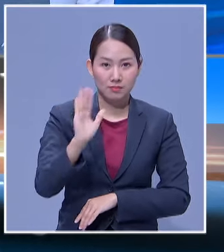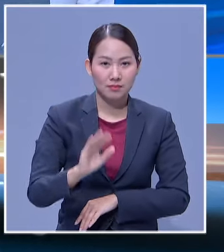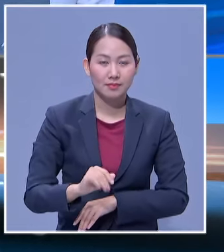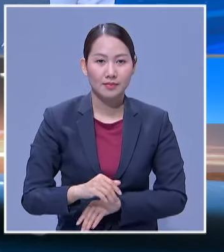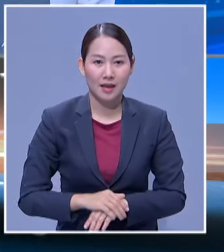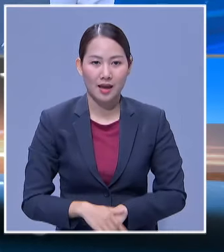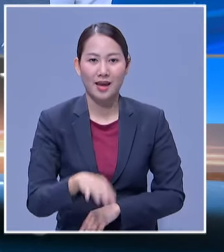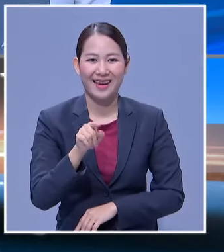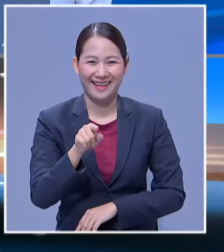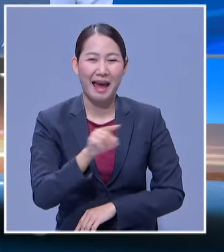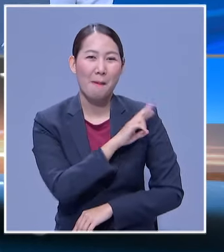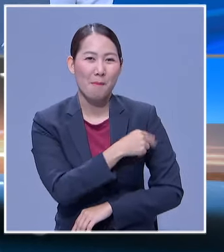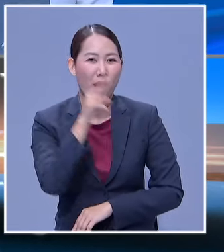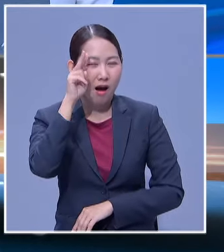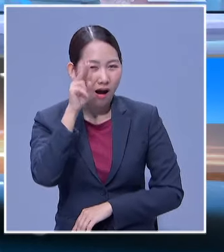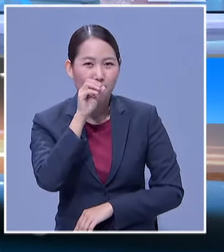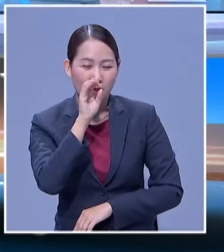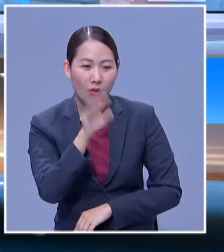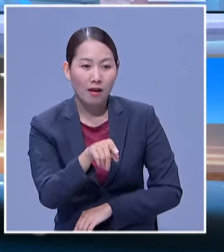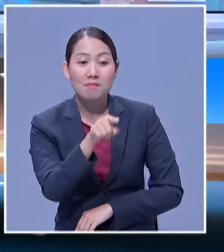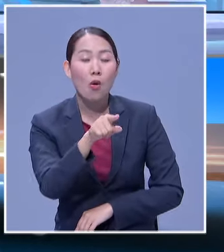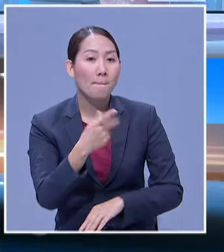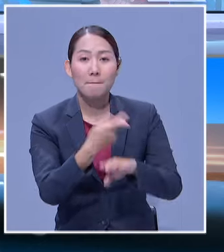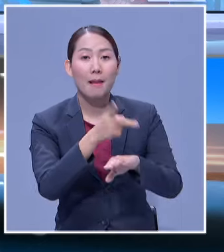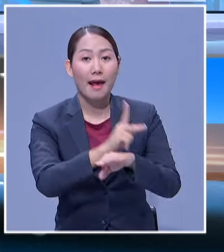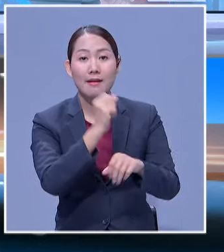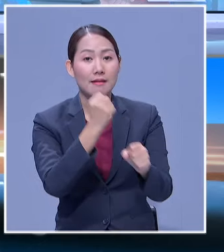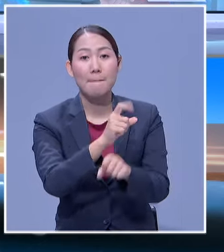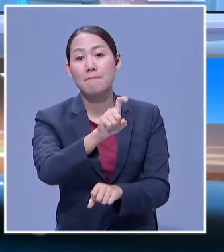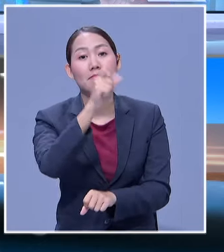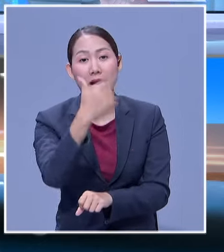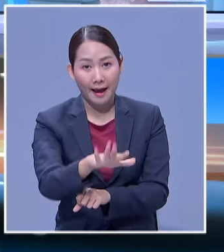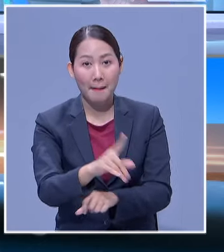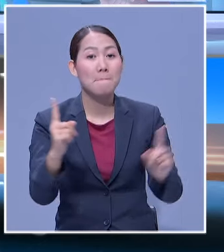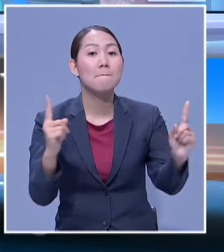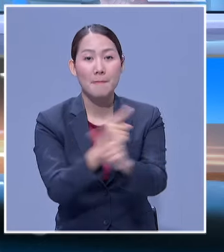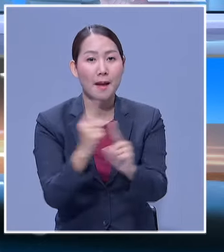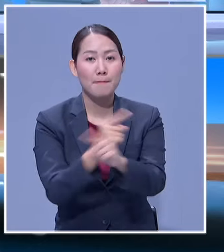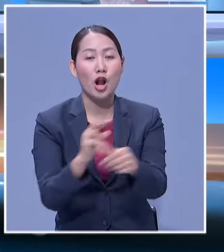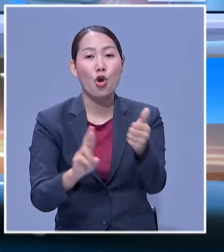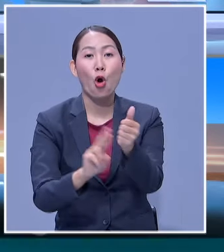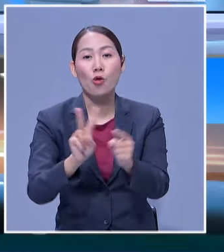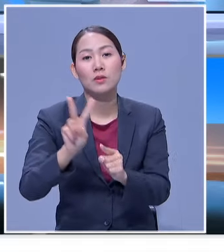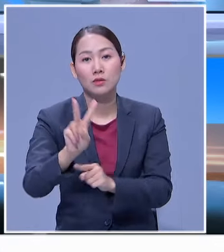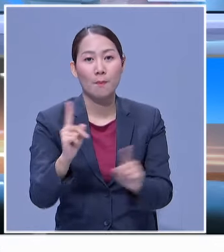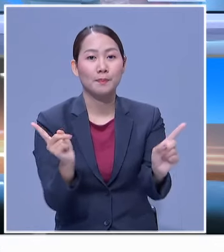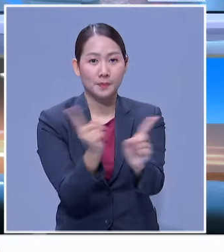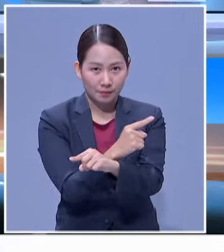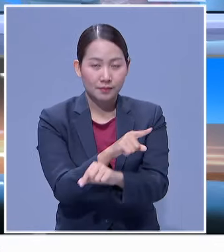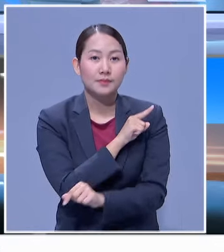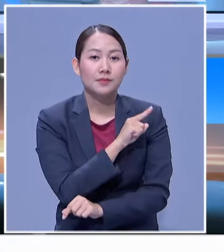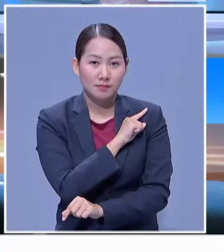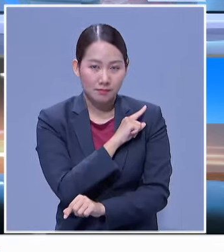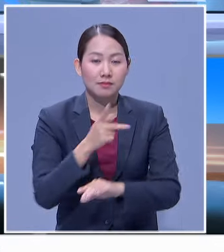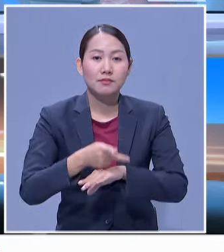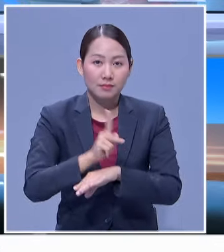รอง 2ขึ้นมาทำเองเหมือนถึงรองประคุณดรน่ะนั่งอยู่ข้างๆอ่ะนะฮะพอคุณหมอชนั่นพูดแบบนั้นเสร็จปุ๊บ